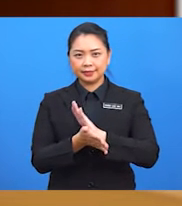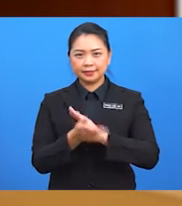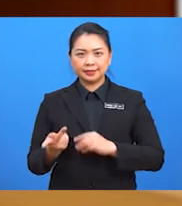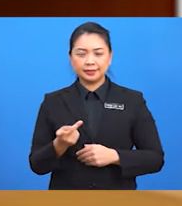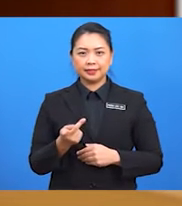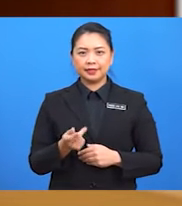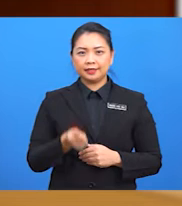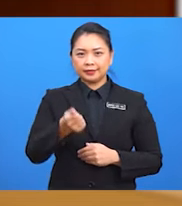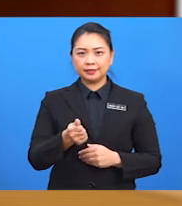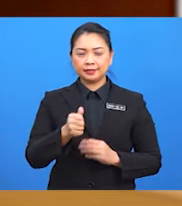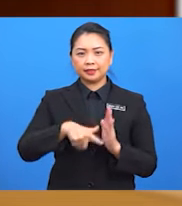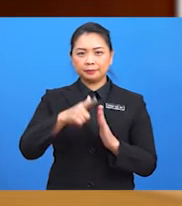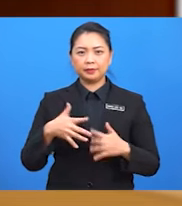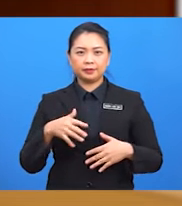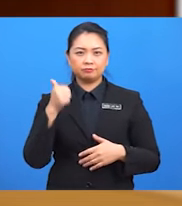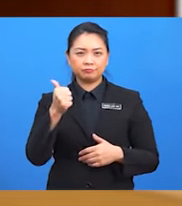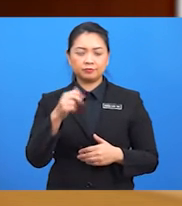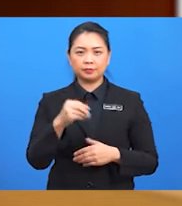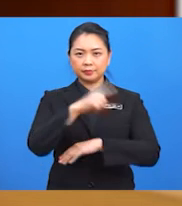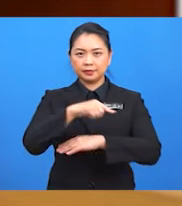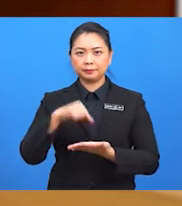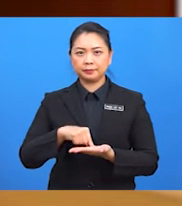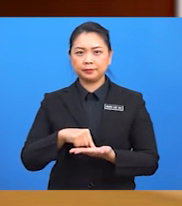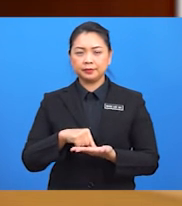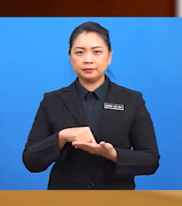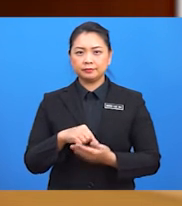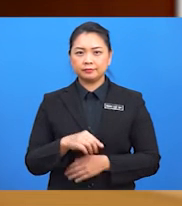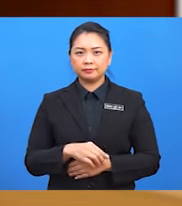anda lebih hebat dan menarik di masa hadapan.